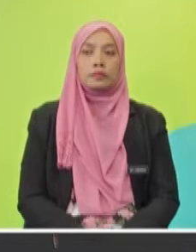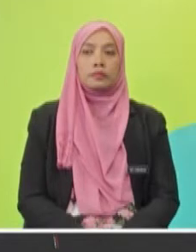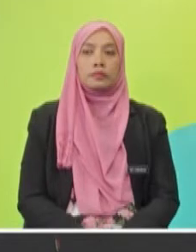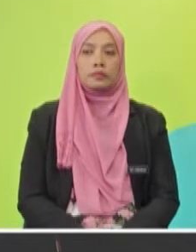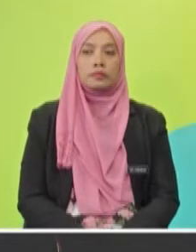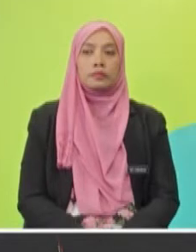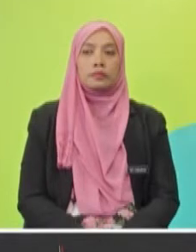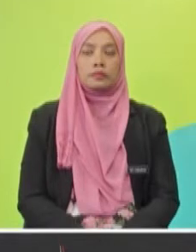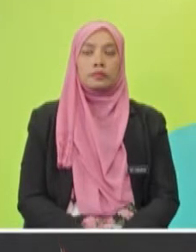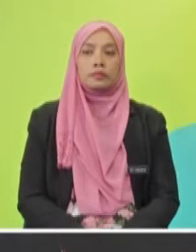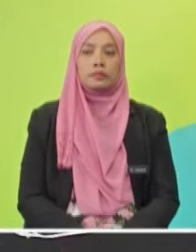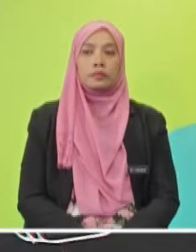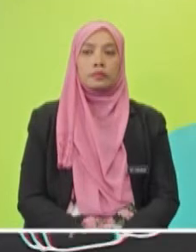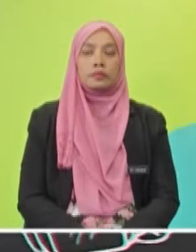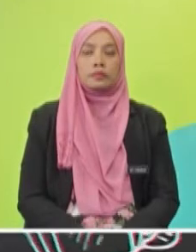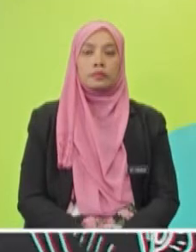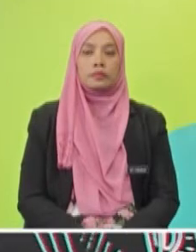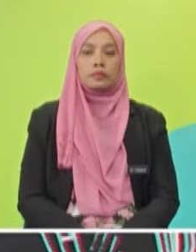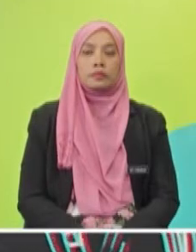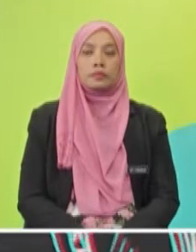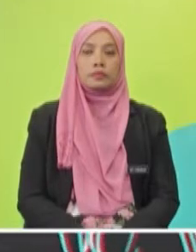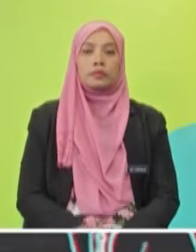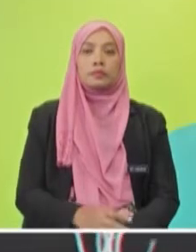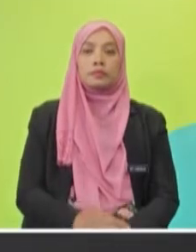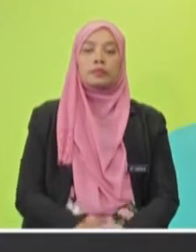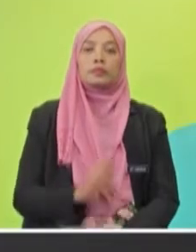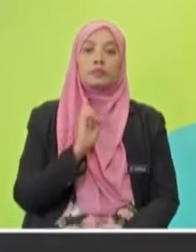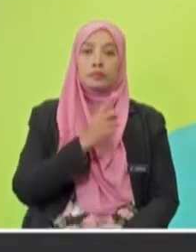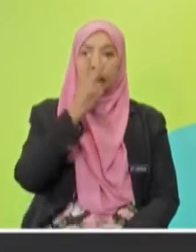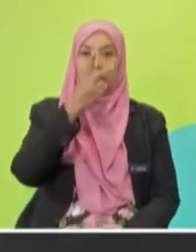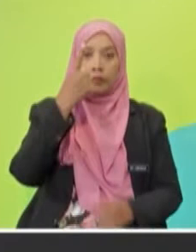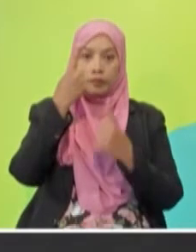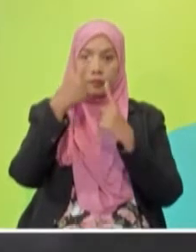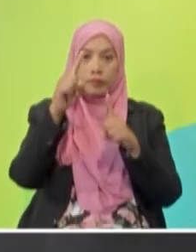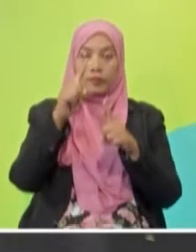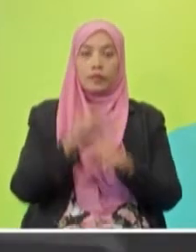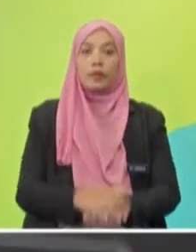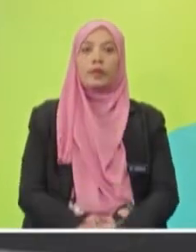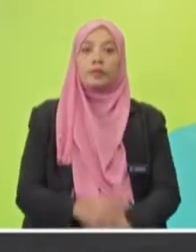5/6? Setara. Setara. Kita tengok jawapan Nek betul atau tidak.